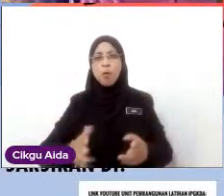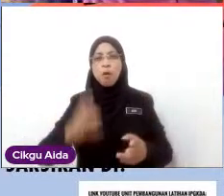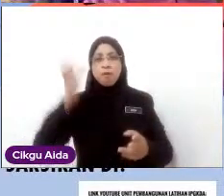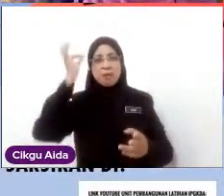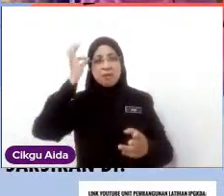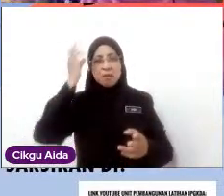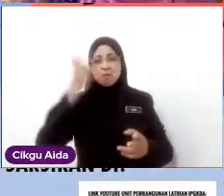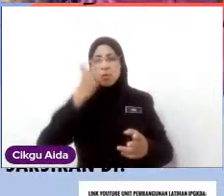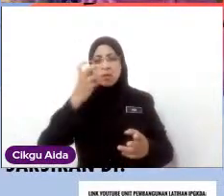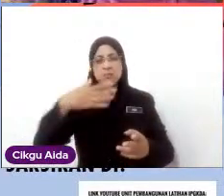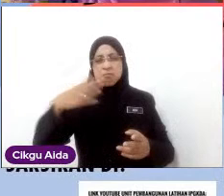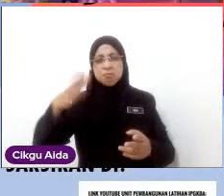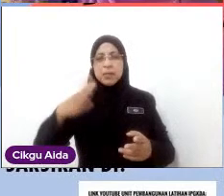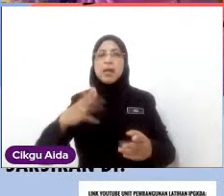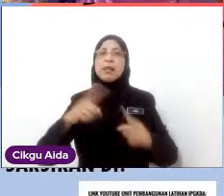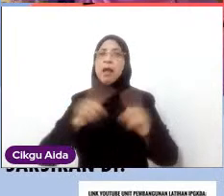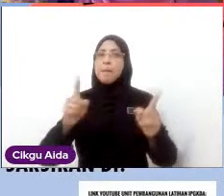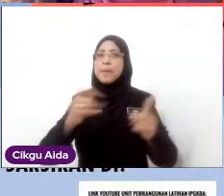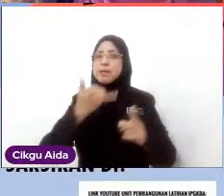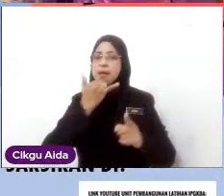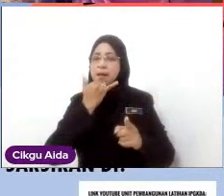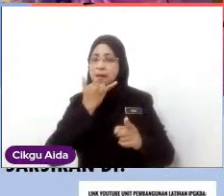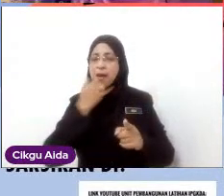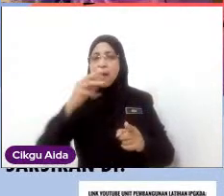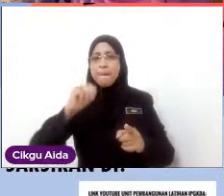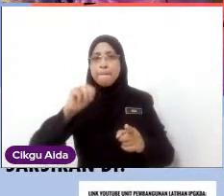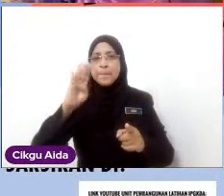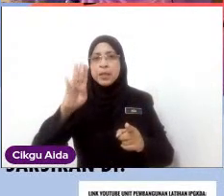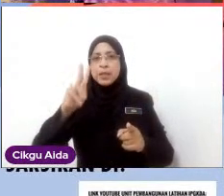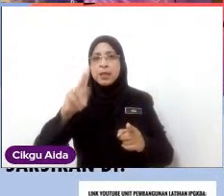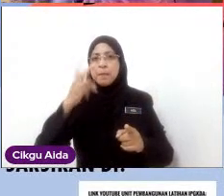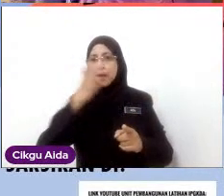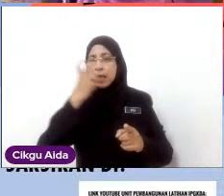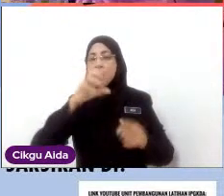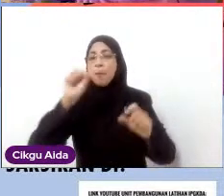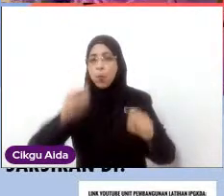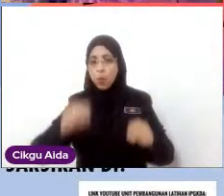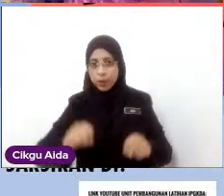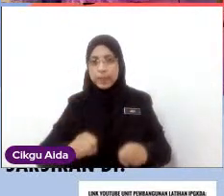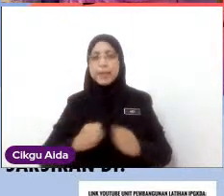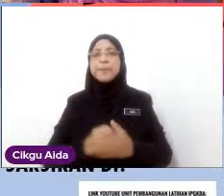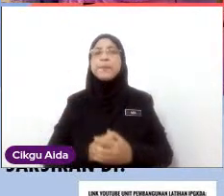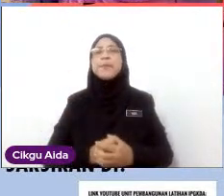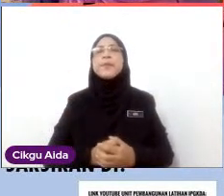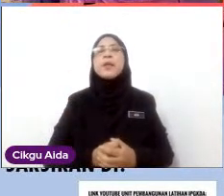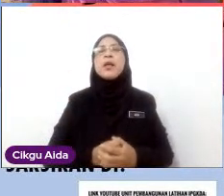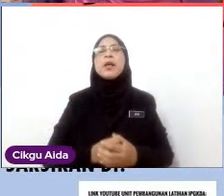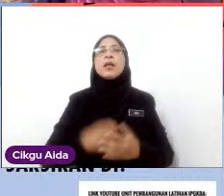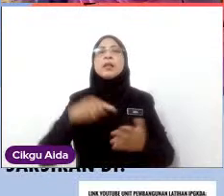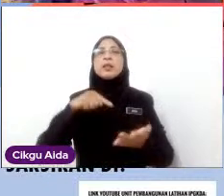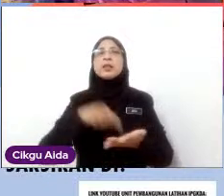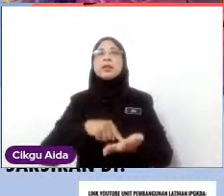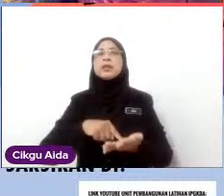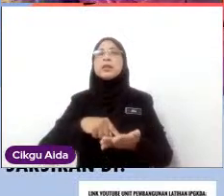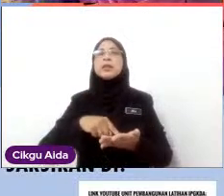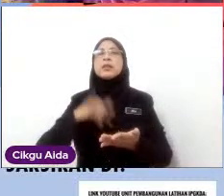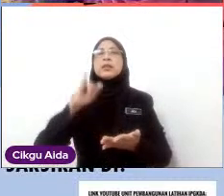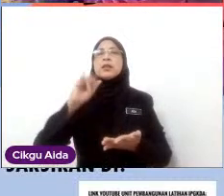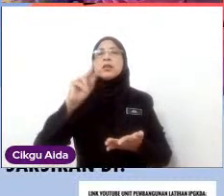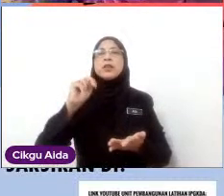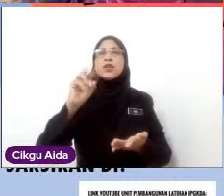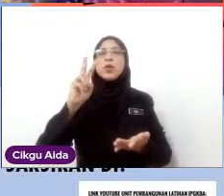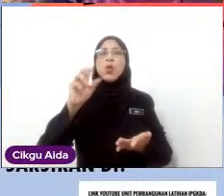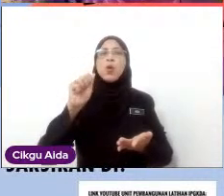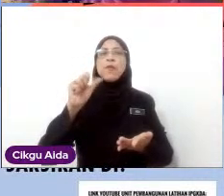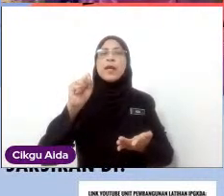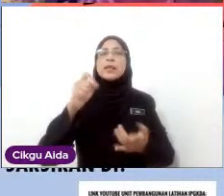join. Okay. So ini adalah inovasi daripada Ustaz Amin dan dengan kerjasama Panitia Pendidikan Islam